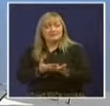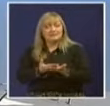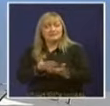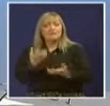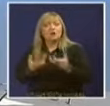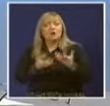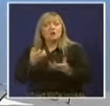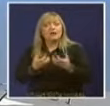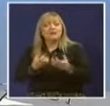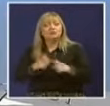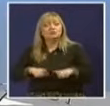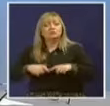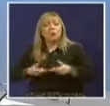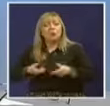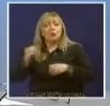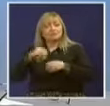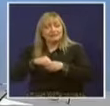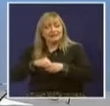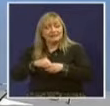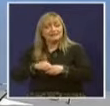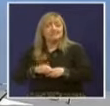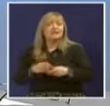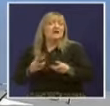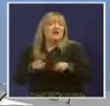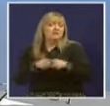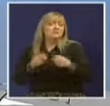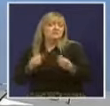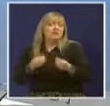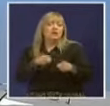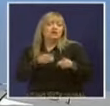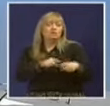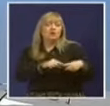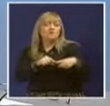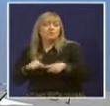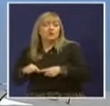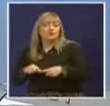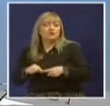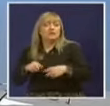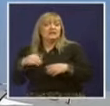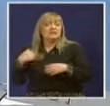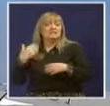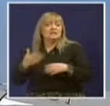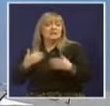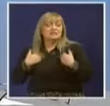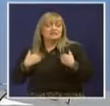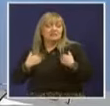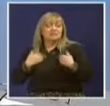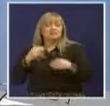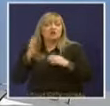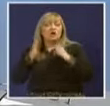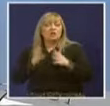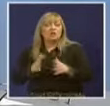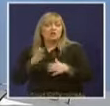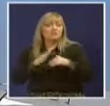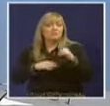като панацея, но всъщност горенето на отпадъци води след себе си до някои лоши практики, като това, че хората спират